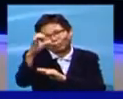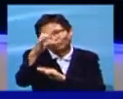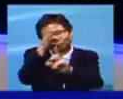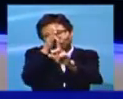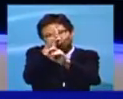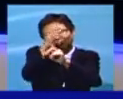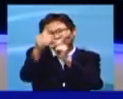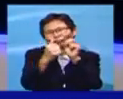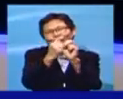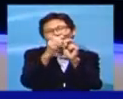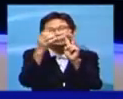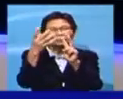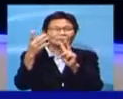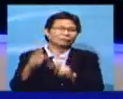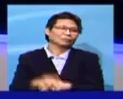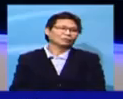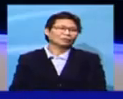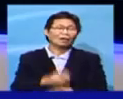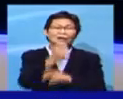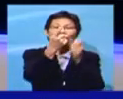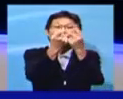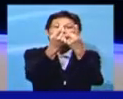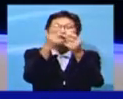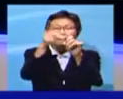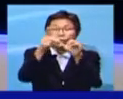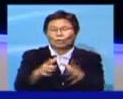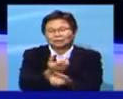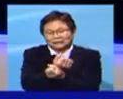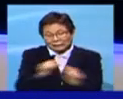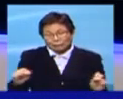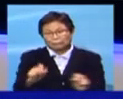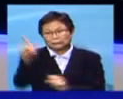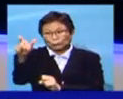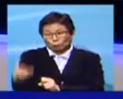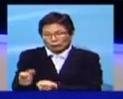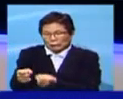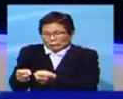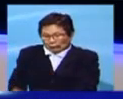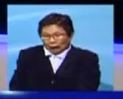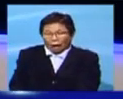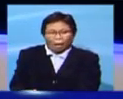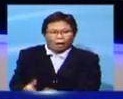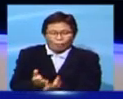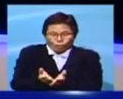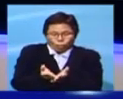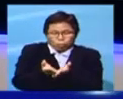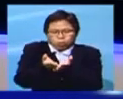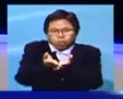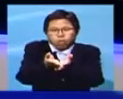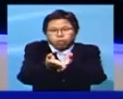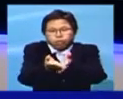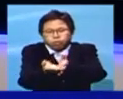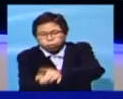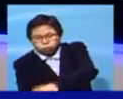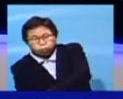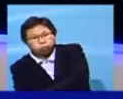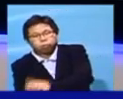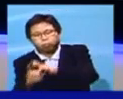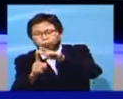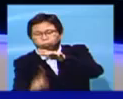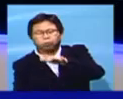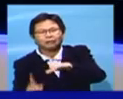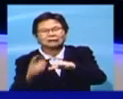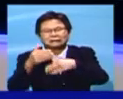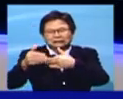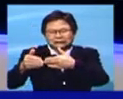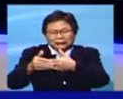pedalaman 11 penumpang terselamat manakala seorang masih hilang ekoran tragedi bot karam di muara sungai Paluh dekat Kabung